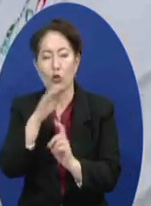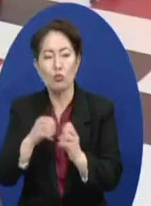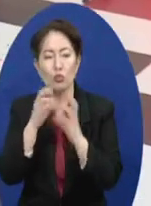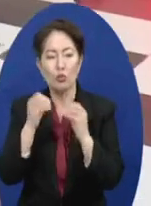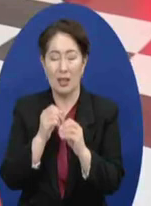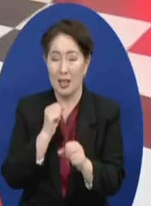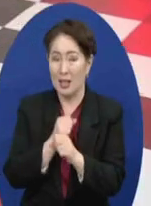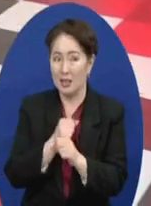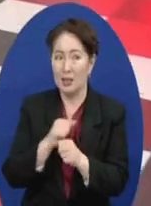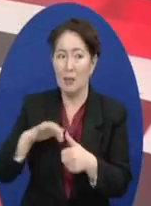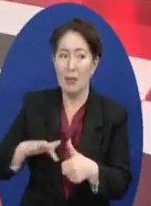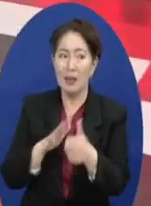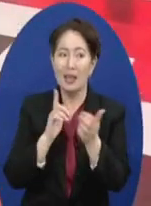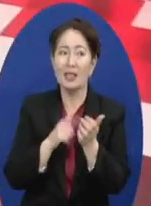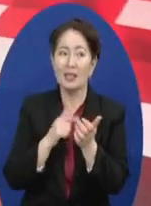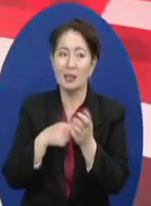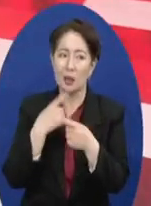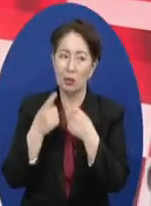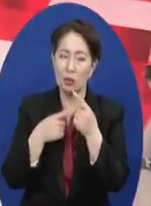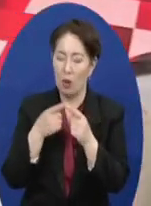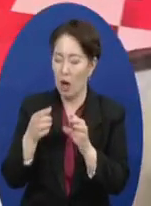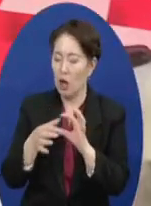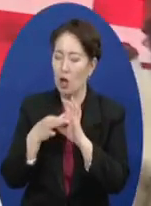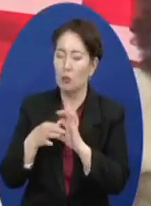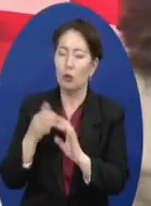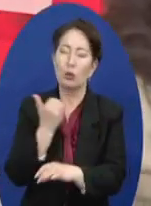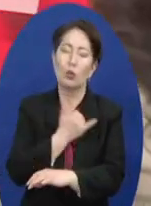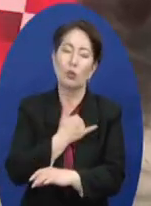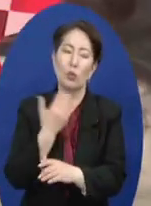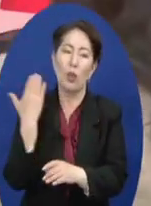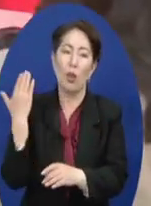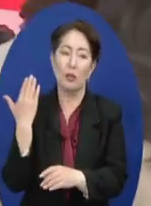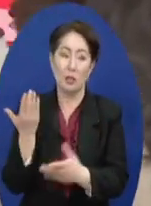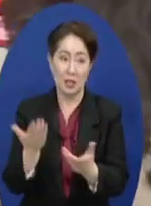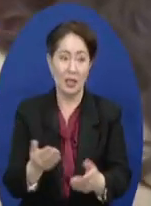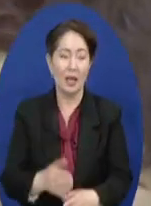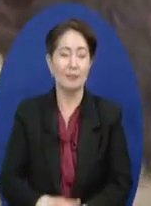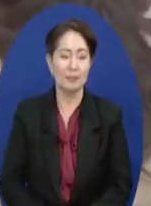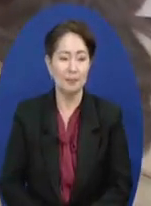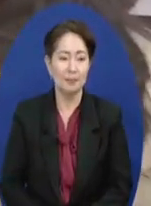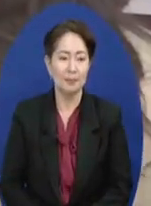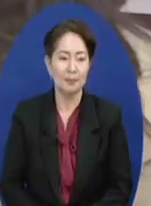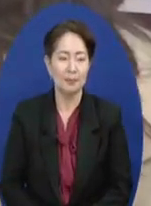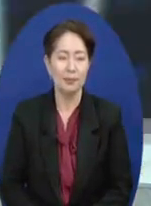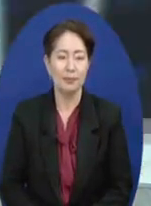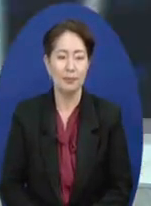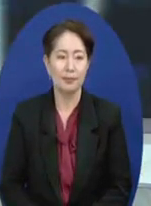ажлыг хийж, манлайлах шаардлагатай талаар тус холбооны удирдлагууд хэлж байлаа.